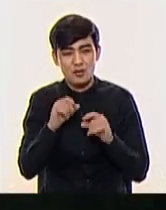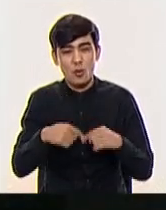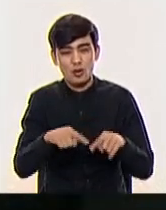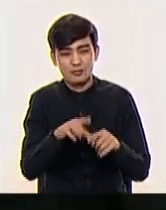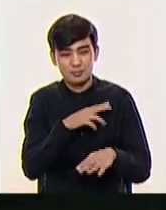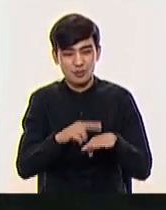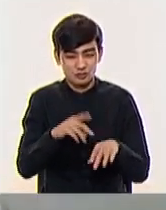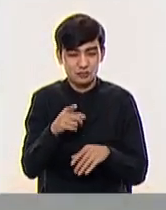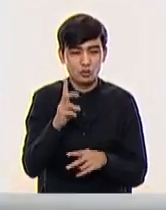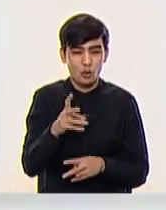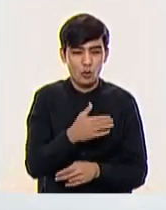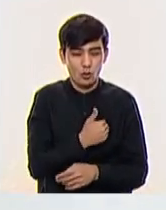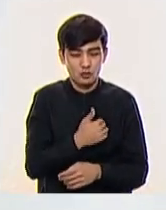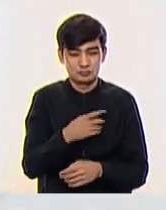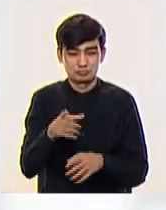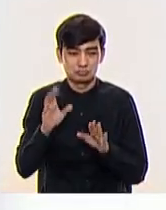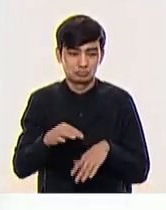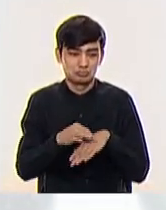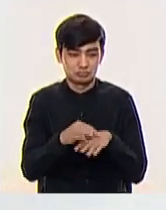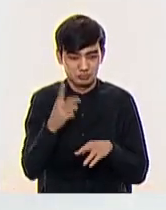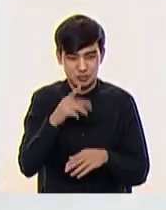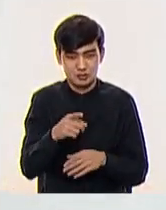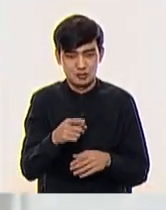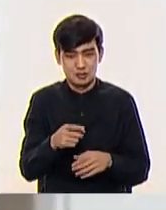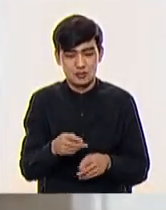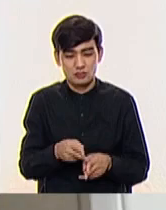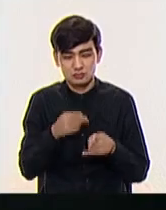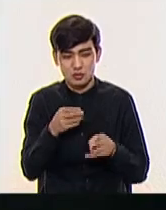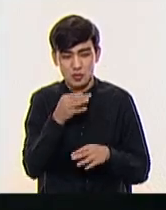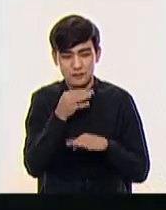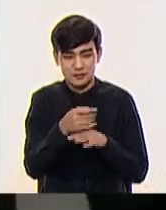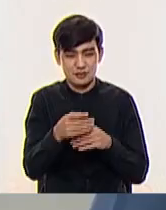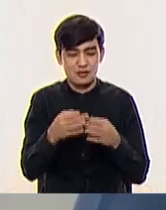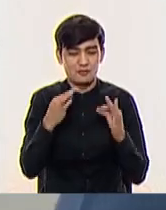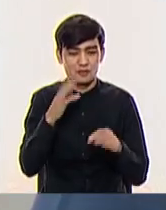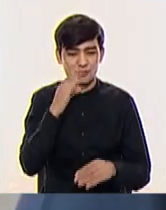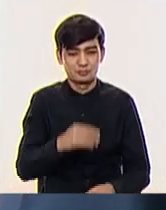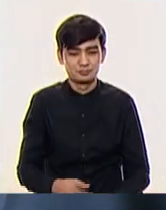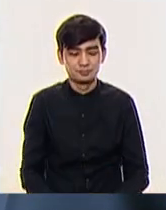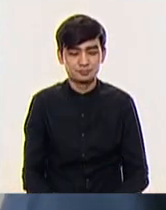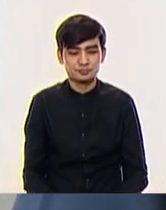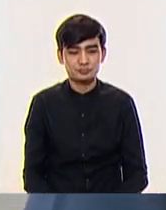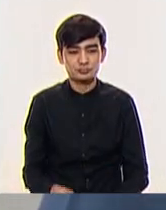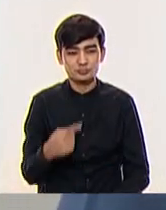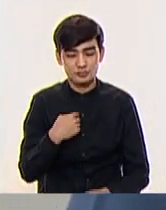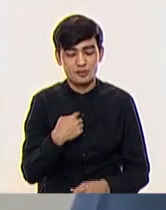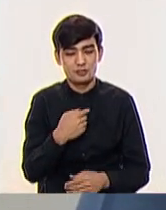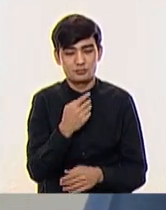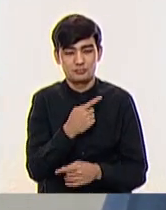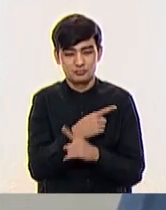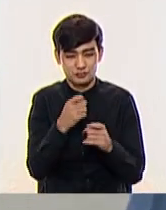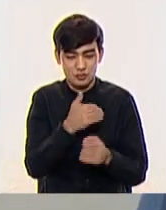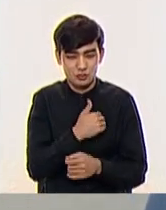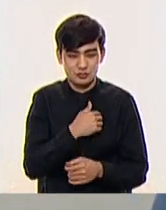те, кто добровольно сдают боеприпасы, освобождаются от уголовной ответственности. Мы призываем авиапассажиров